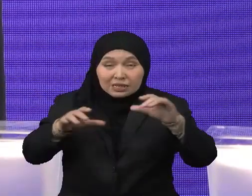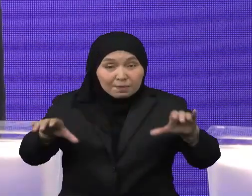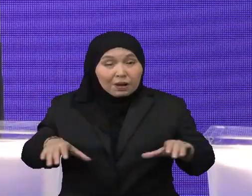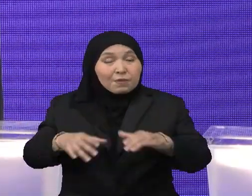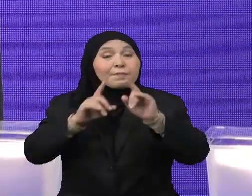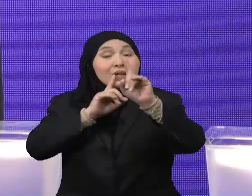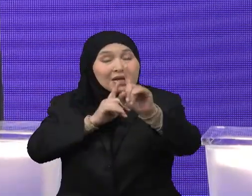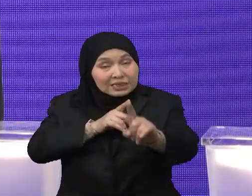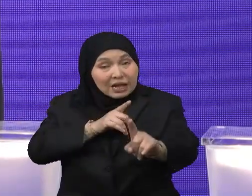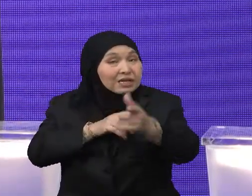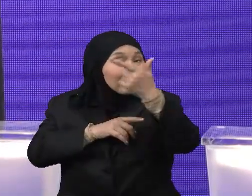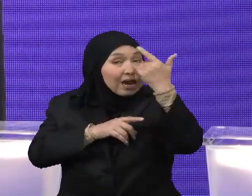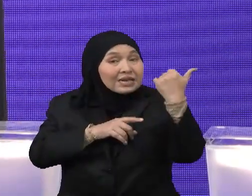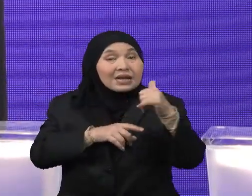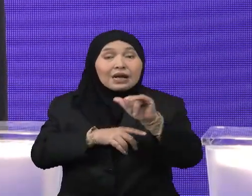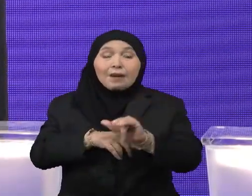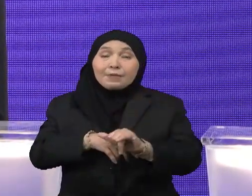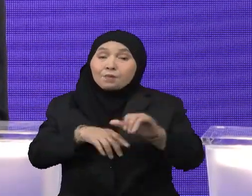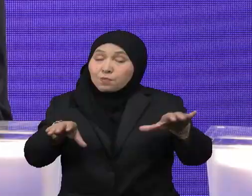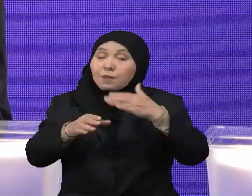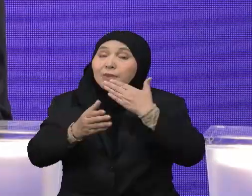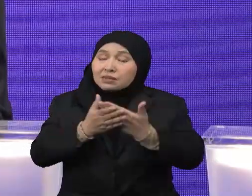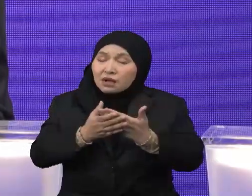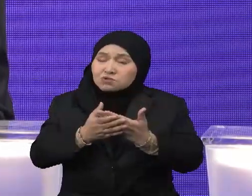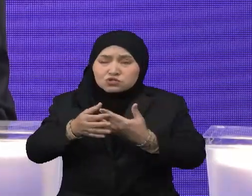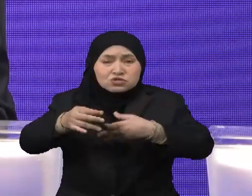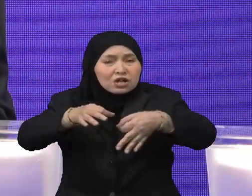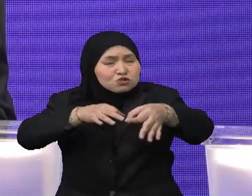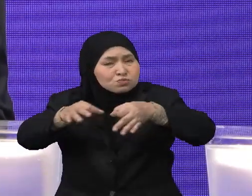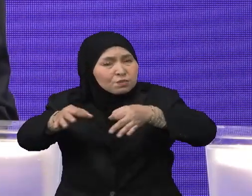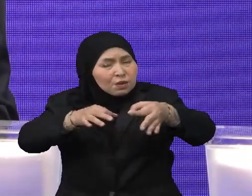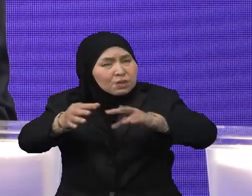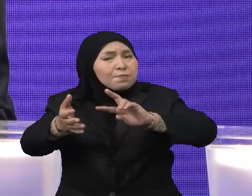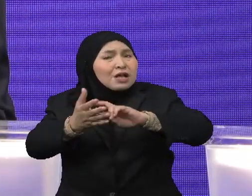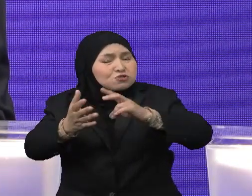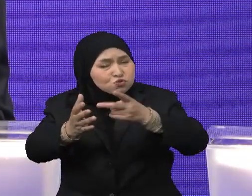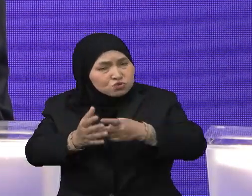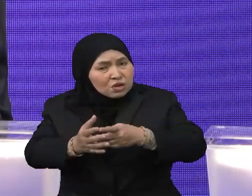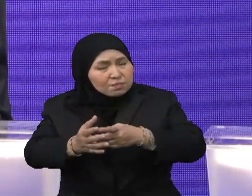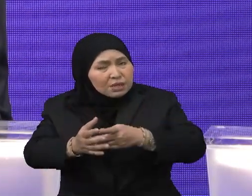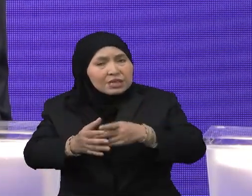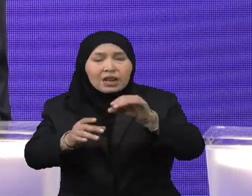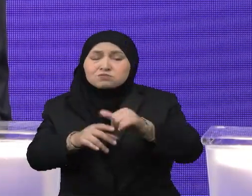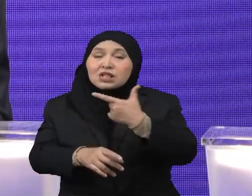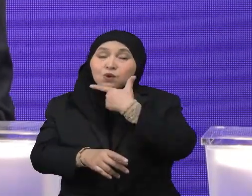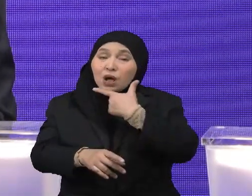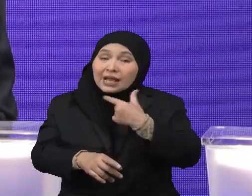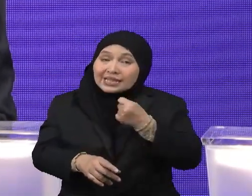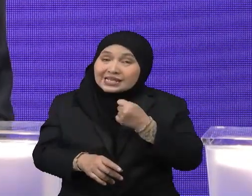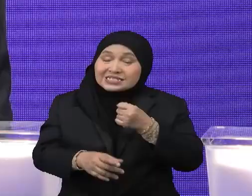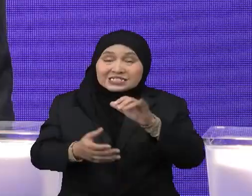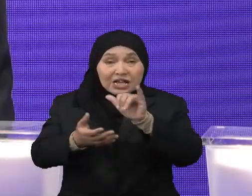perintah yang ditarikkan oleh Nabi Shallallahu Alaihi Wasallam di dalam sebuah hadits